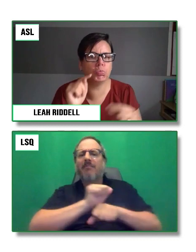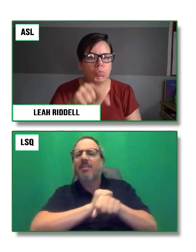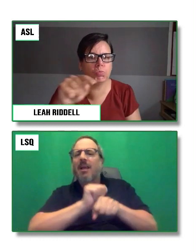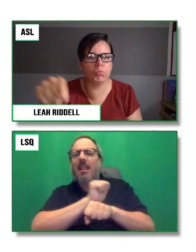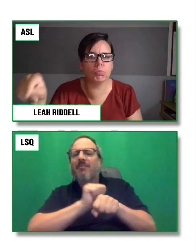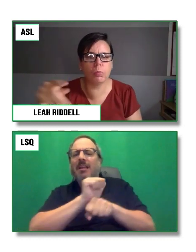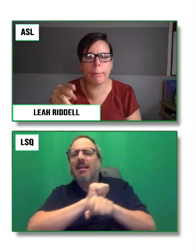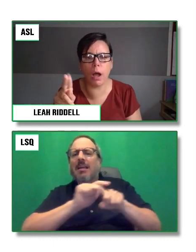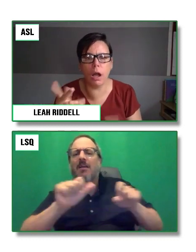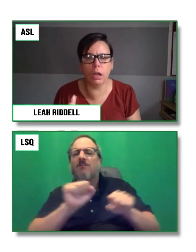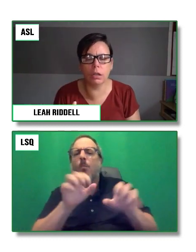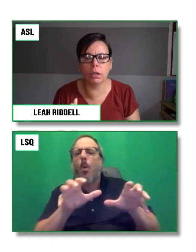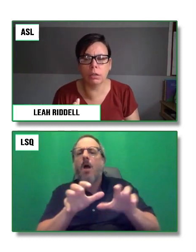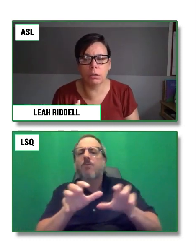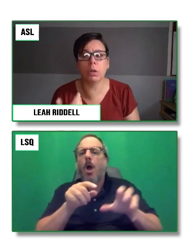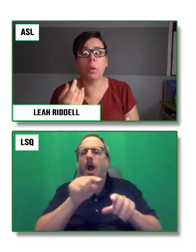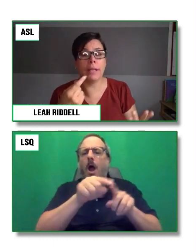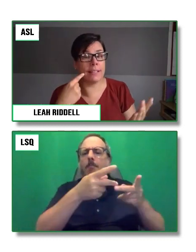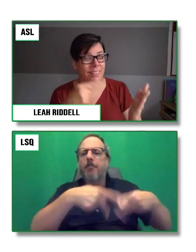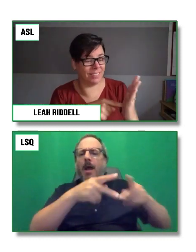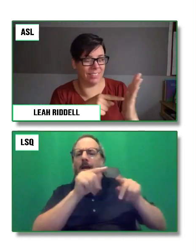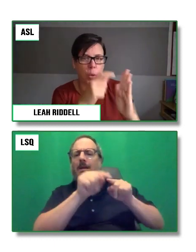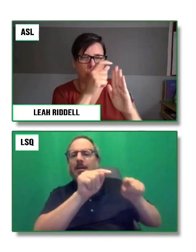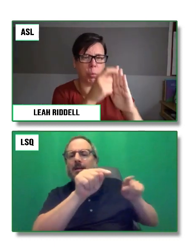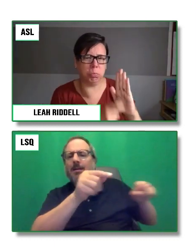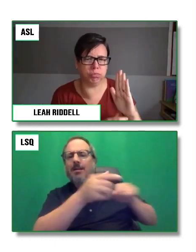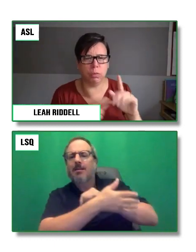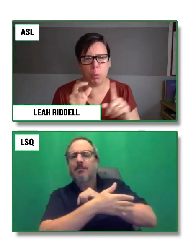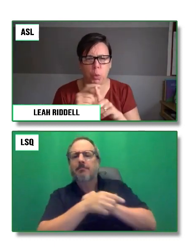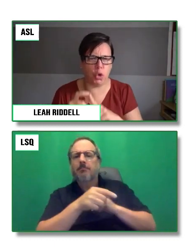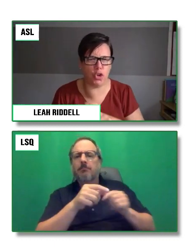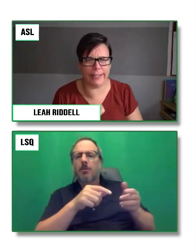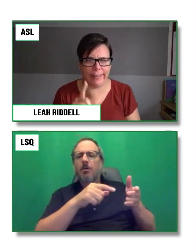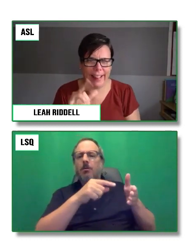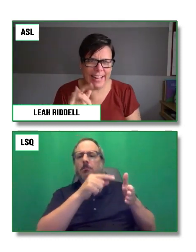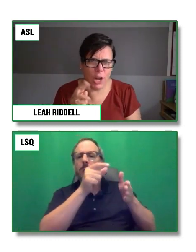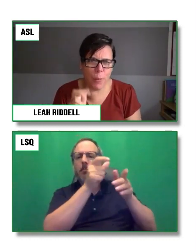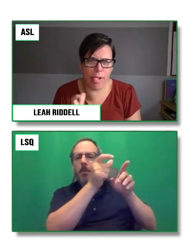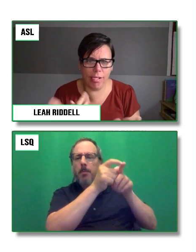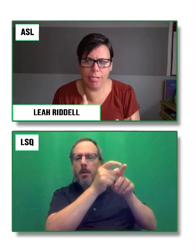contenait des informations et qui décrivait les différentes activités auxquelles je peux m'adonner dans le parc.